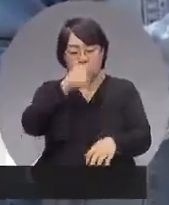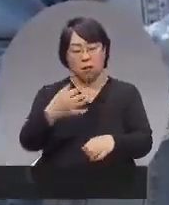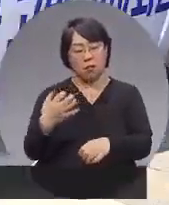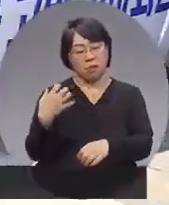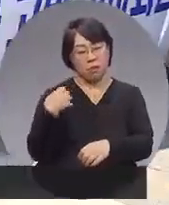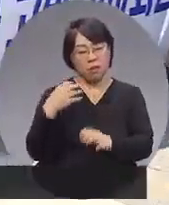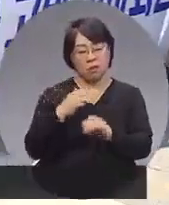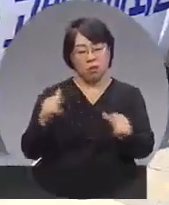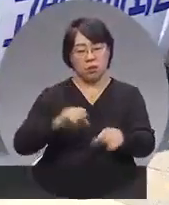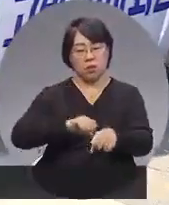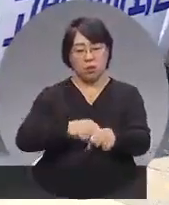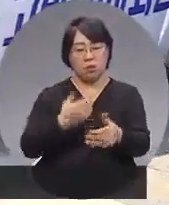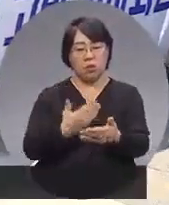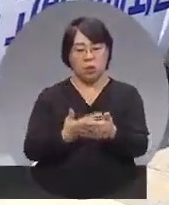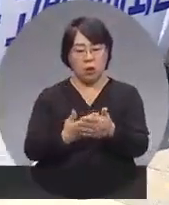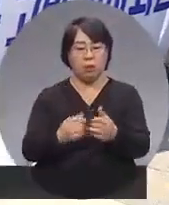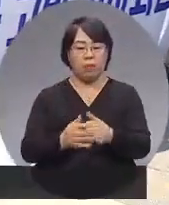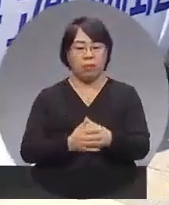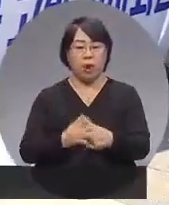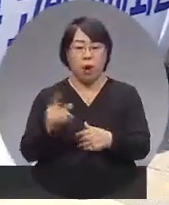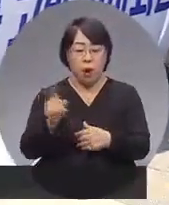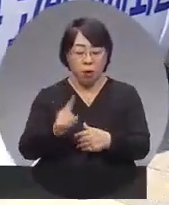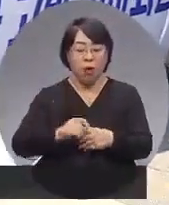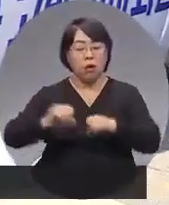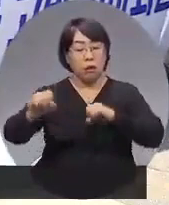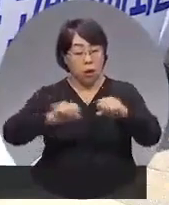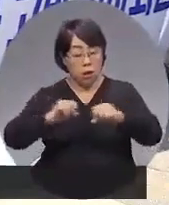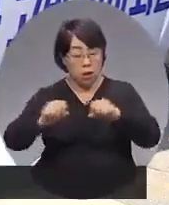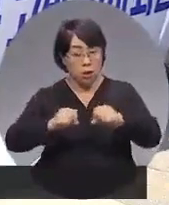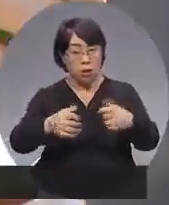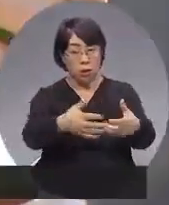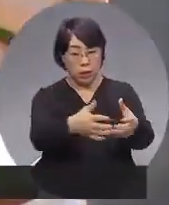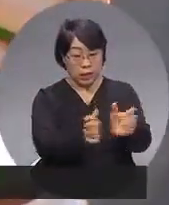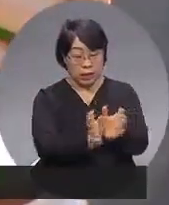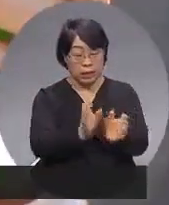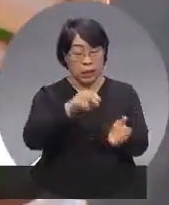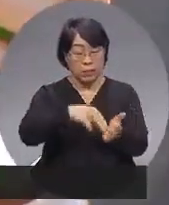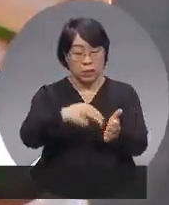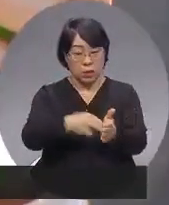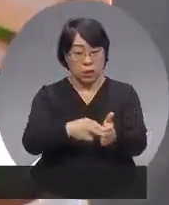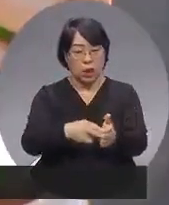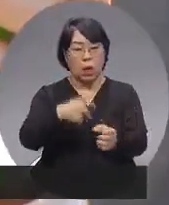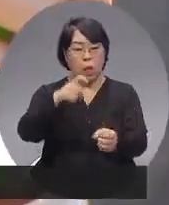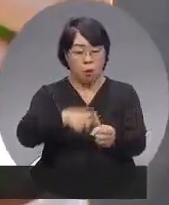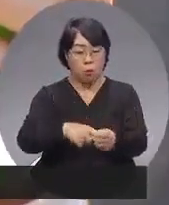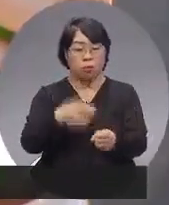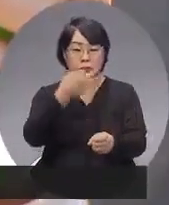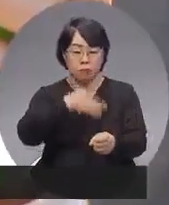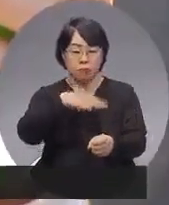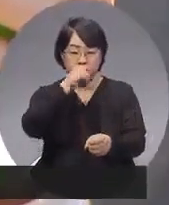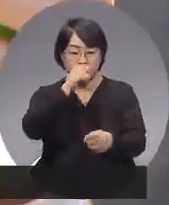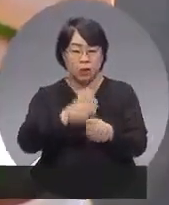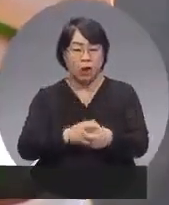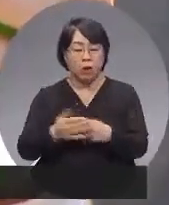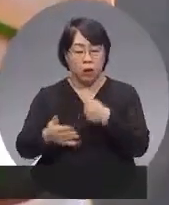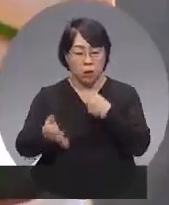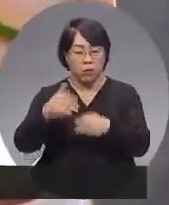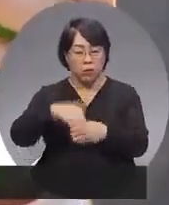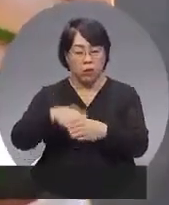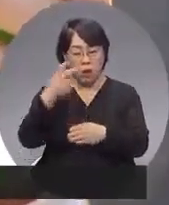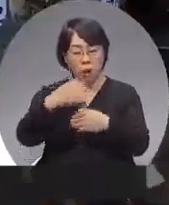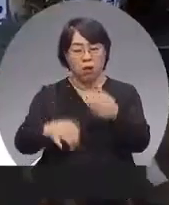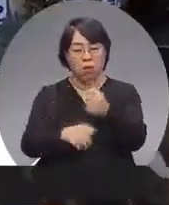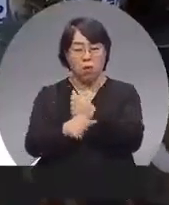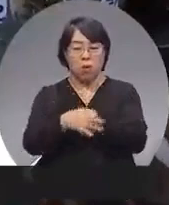요구했습니다. 어쨌든 그 퍼포먼스를 진행한 단체는 소기의 목적을 달성을 했다고 생각해요. 또 선관위가